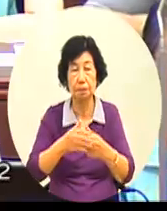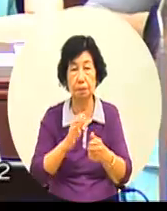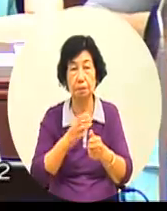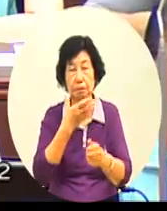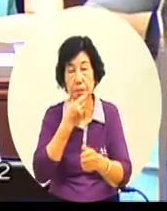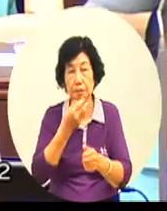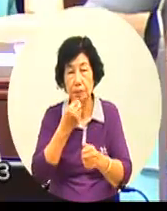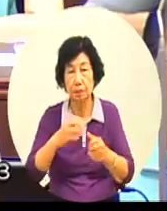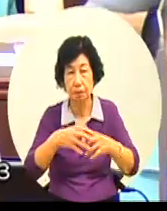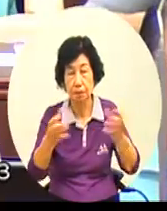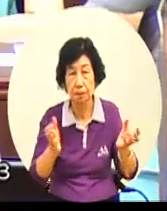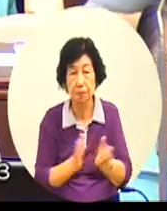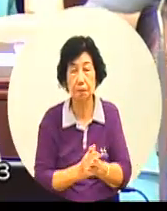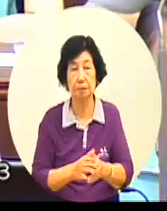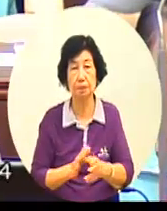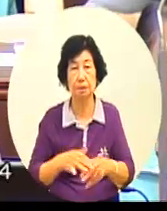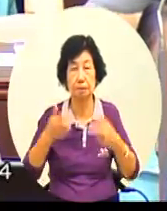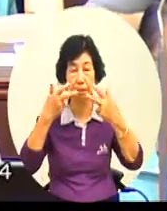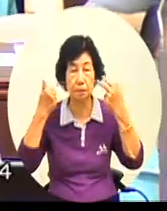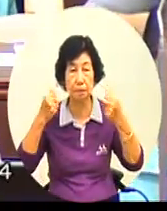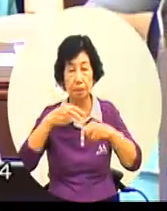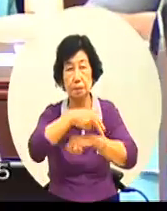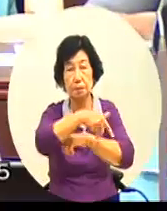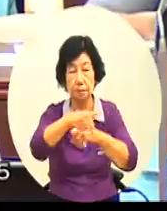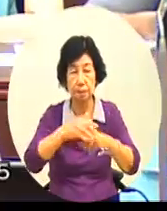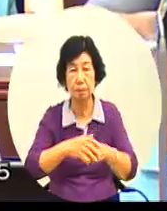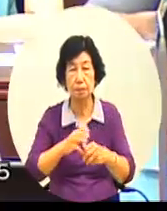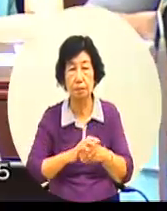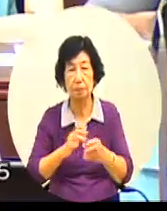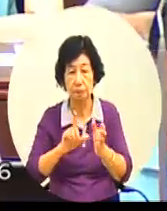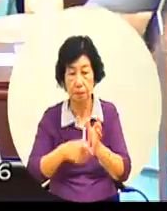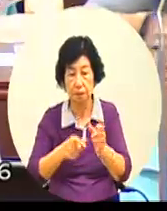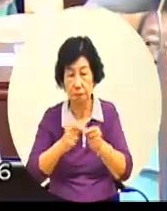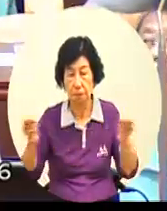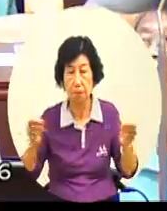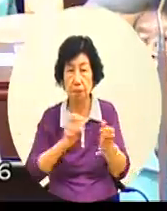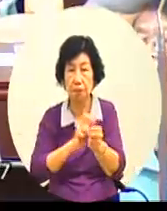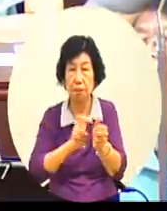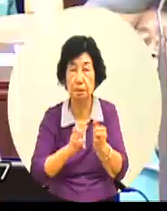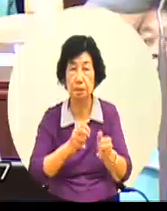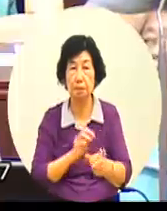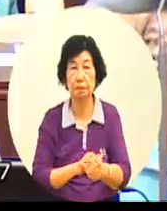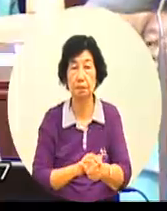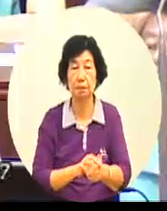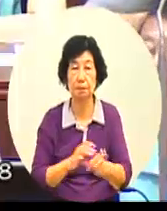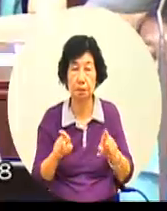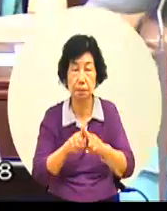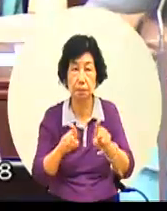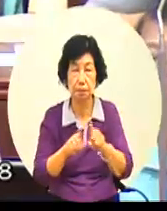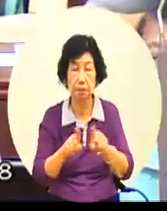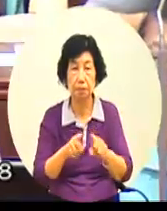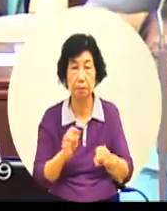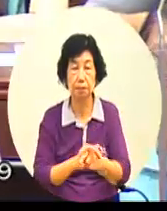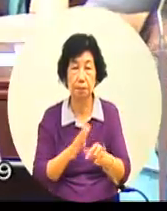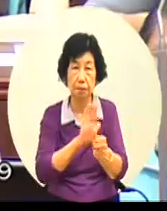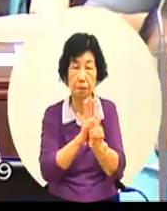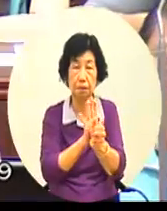实原乡的长照服务，不但我们一般同整性的服